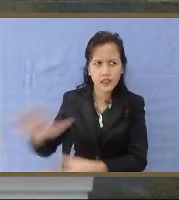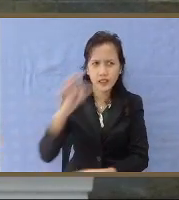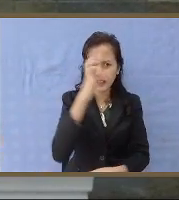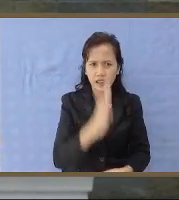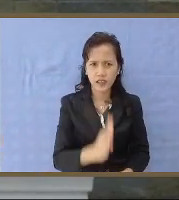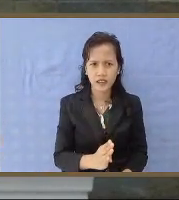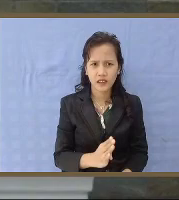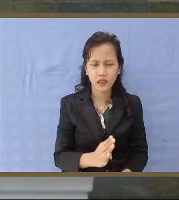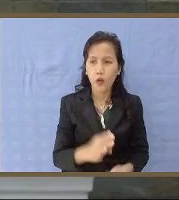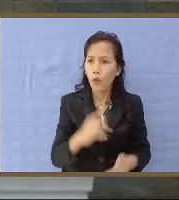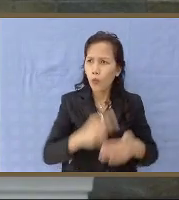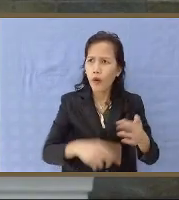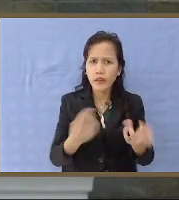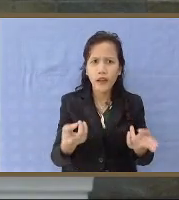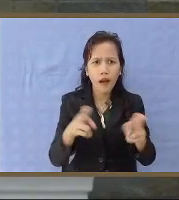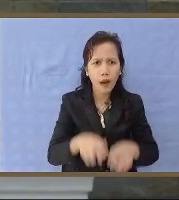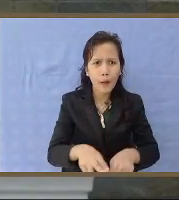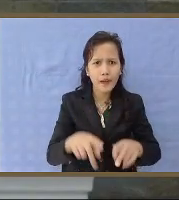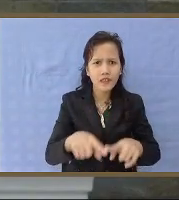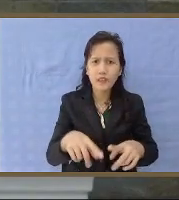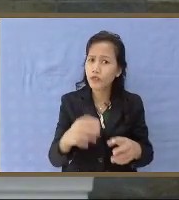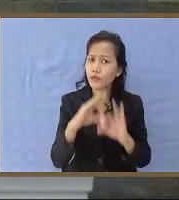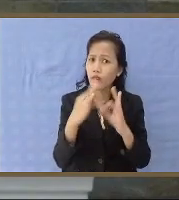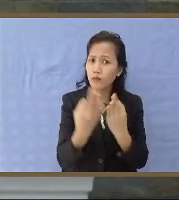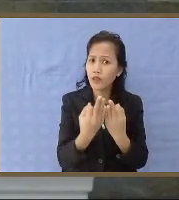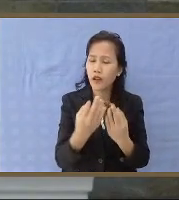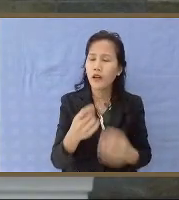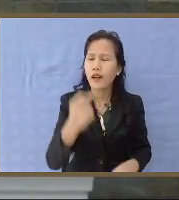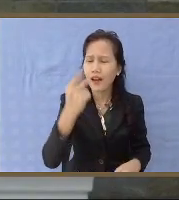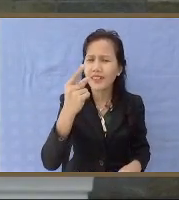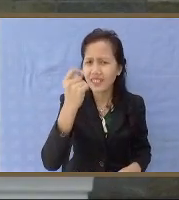Now, do you understand the word except here is very powerful word